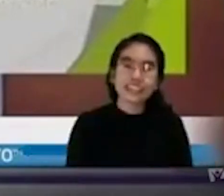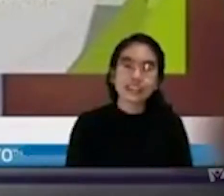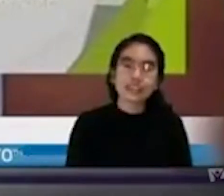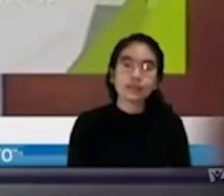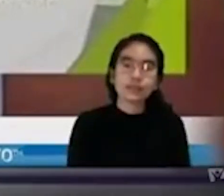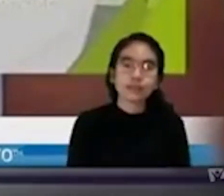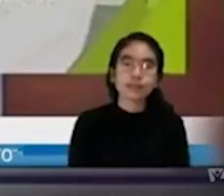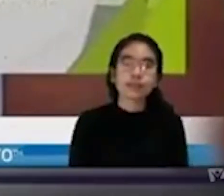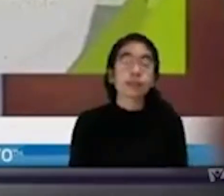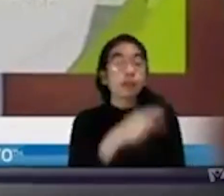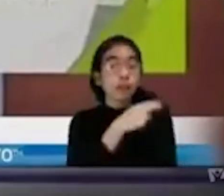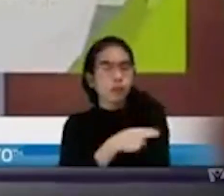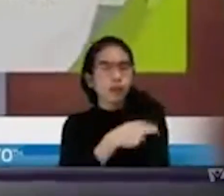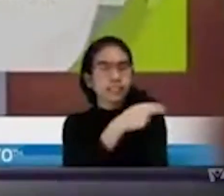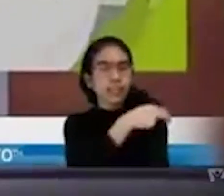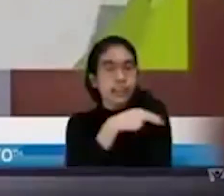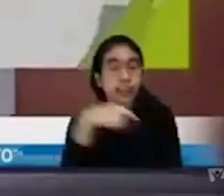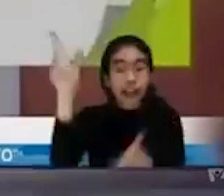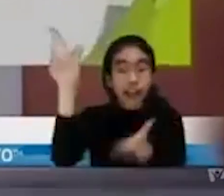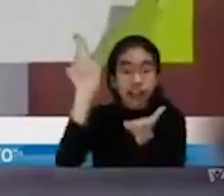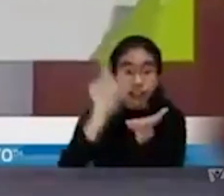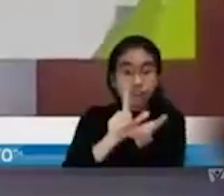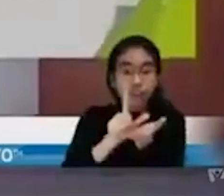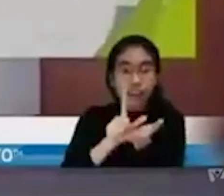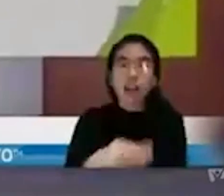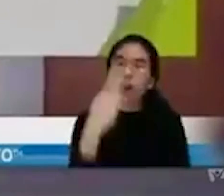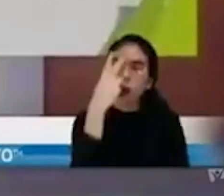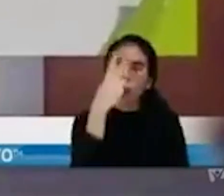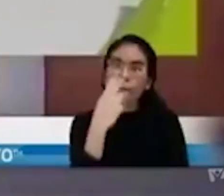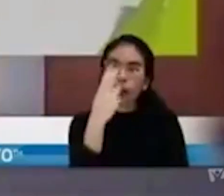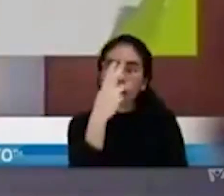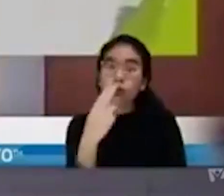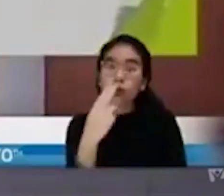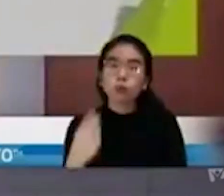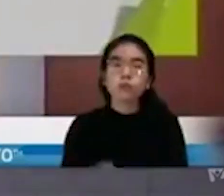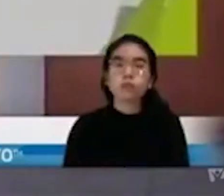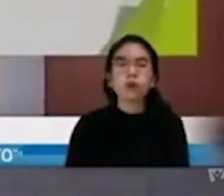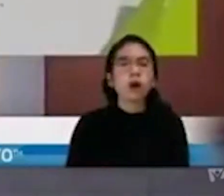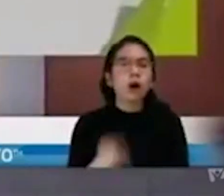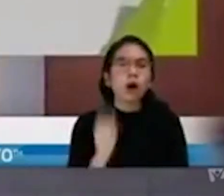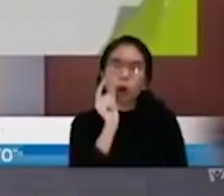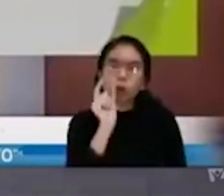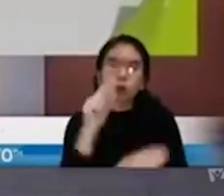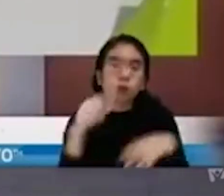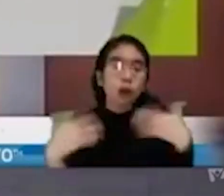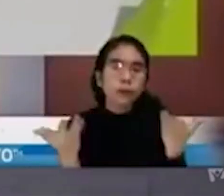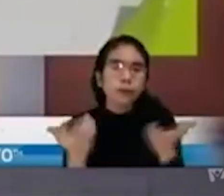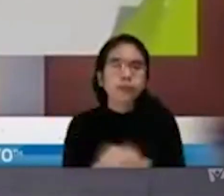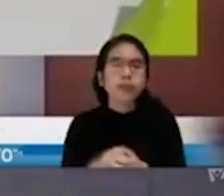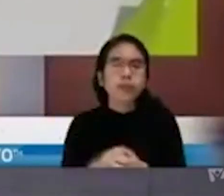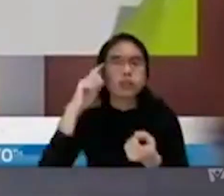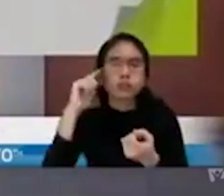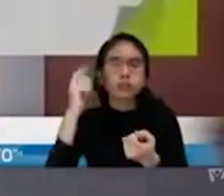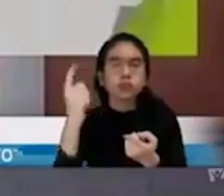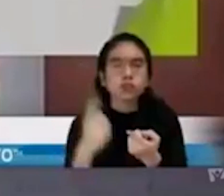di Bandung ini. Tidak ada tujuan lain. Adalah untuk memuliakan